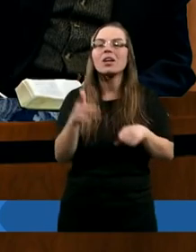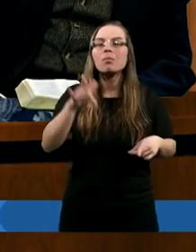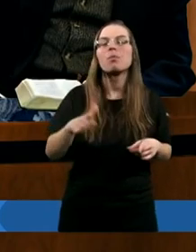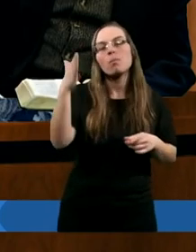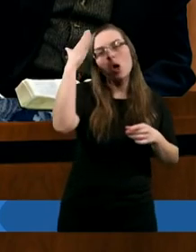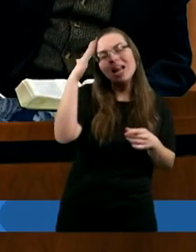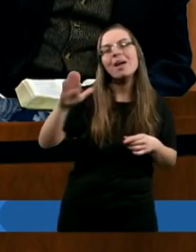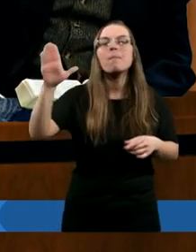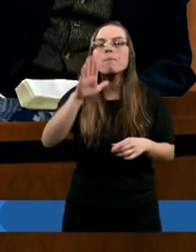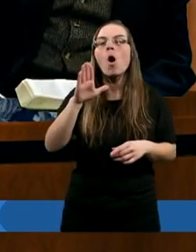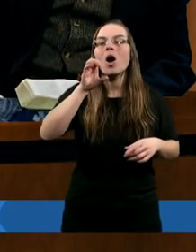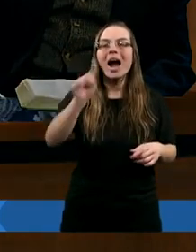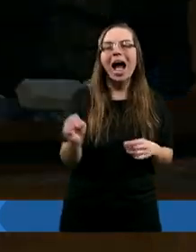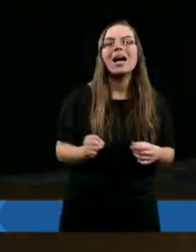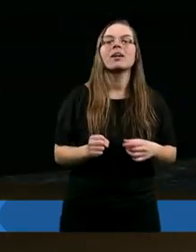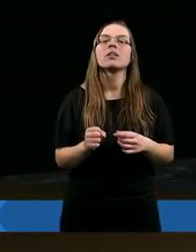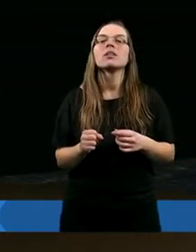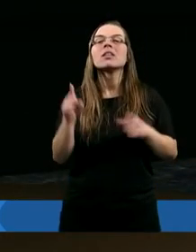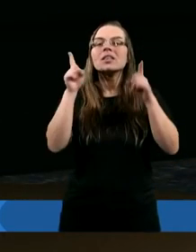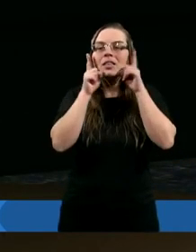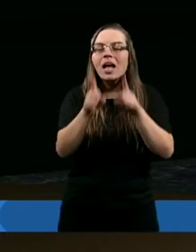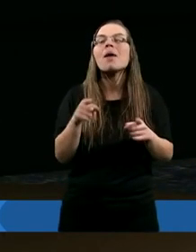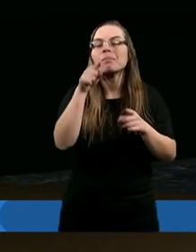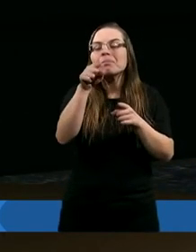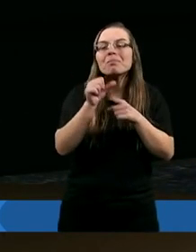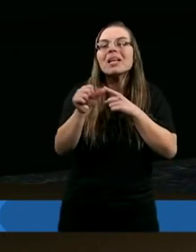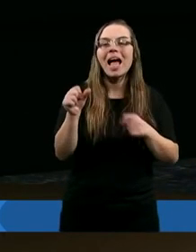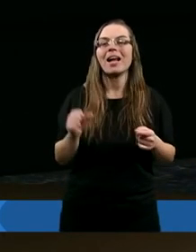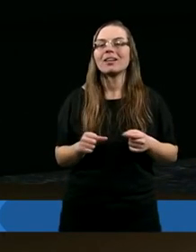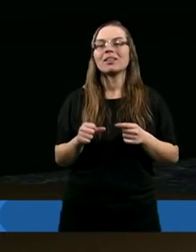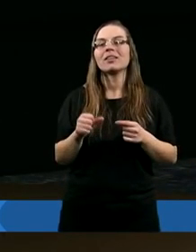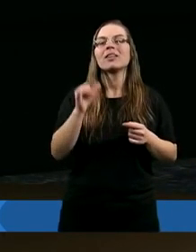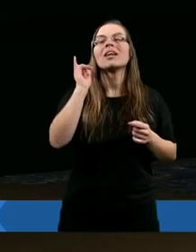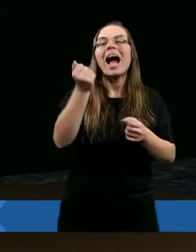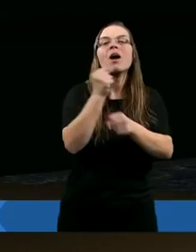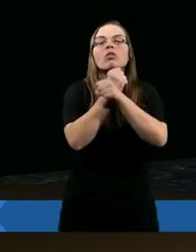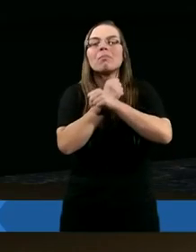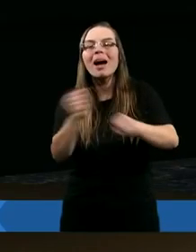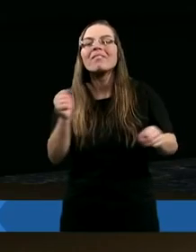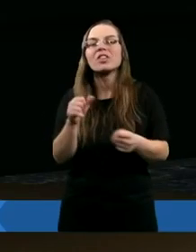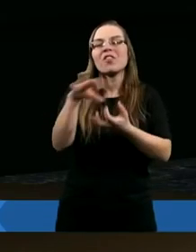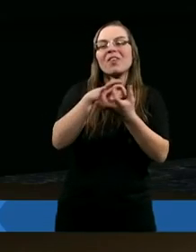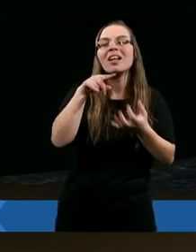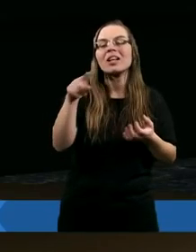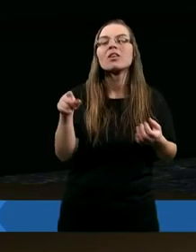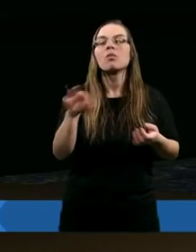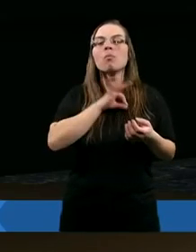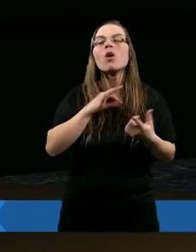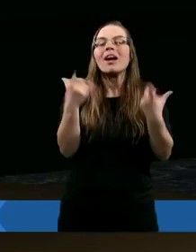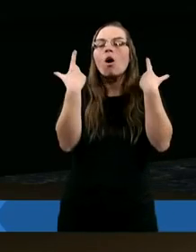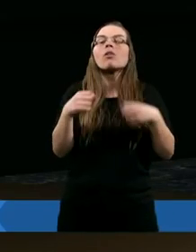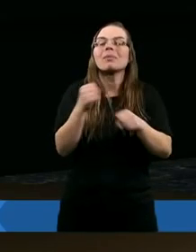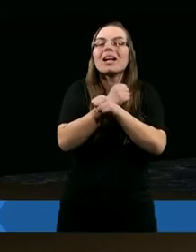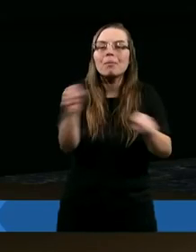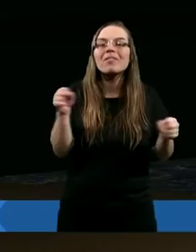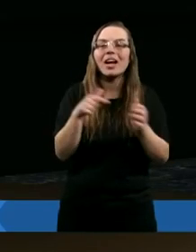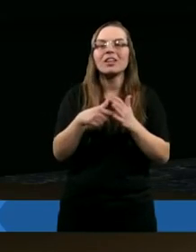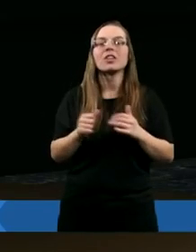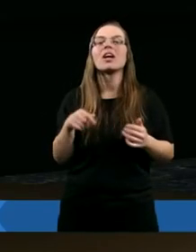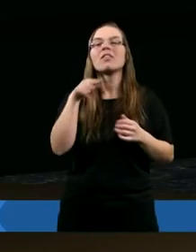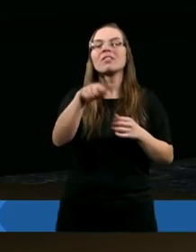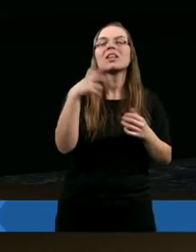kiedy poznajemy Boga, naprawdę kim On jest, jako Zbawiciela świata, przede wszystkim mojego osobistego Zbawiciela,